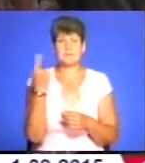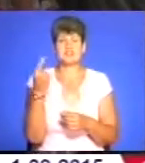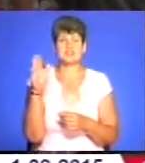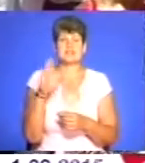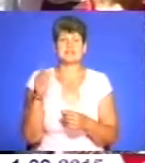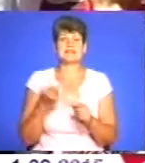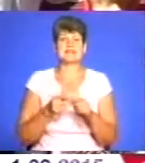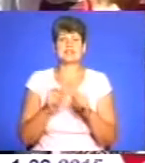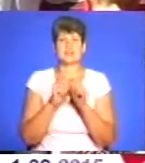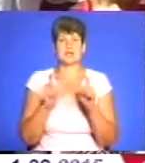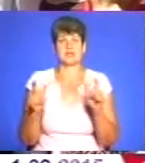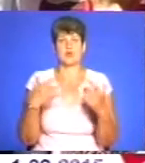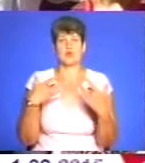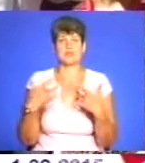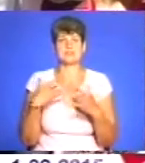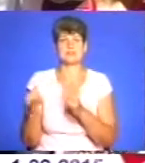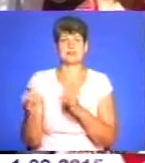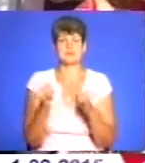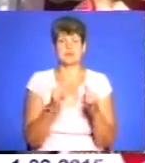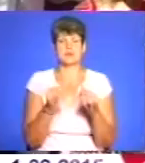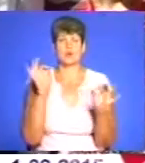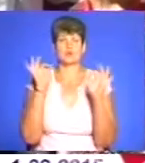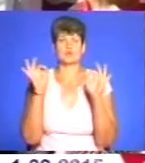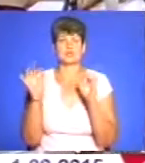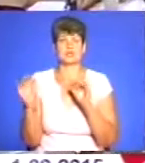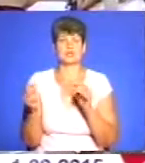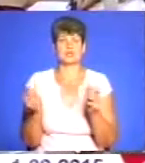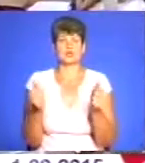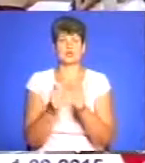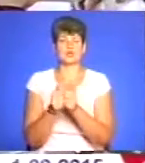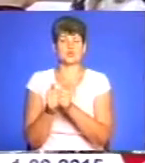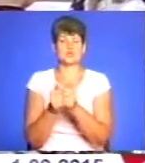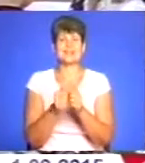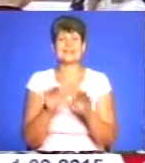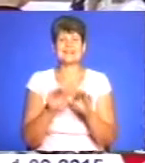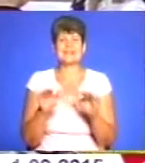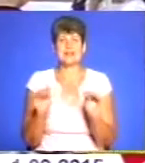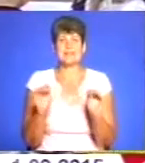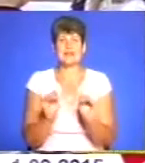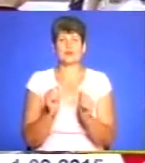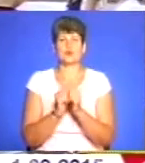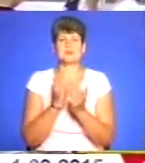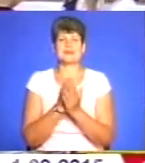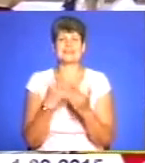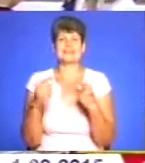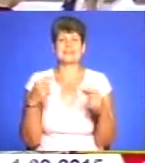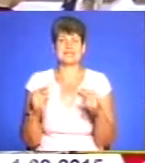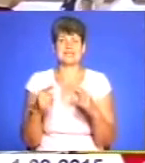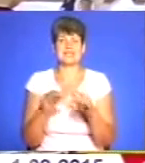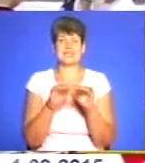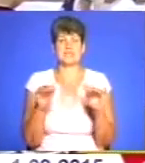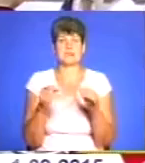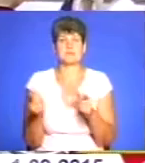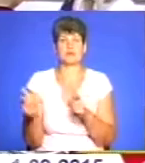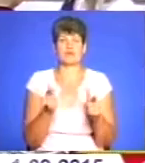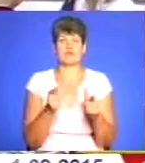шкільний оркестр вперше забезпечив музичний супровід. Діти маленькі, кожен має різний рівень підготовки і важко